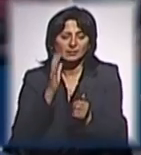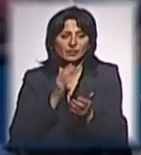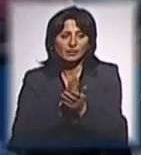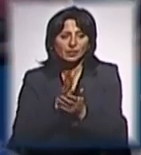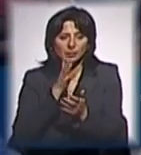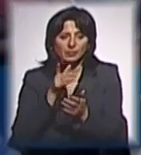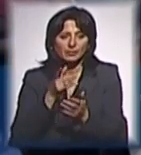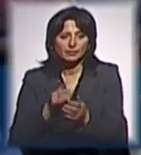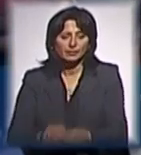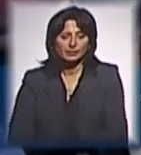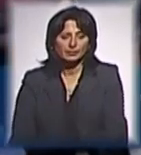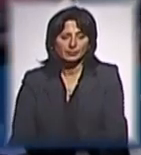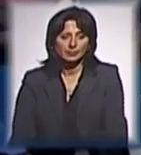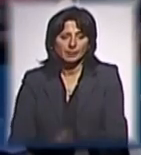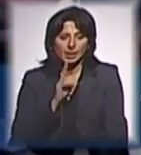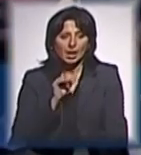ის გამოს მაშინ